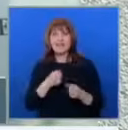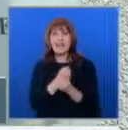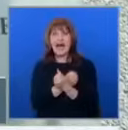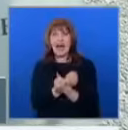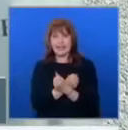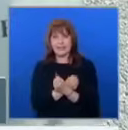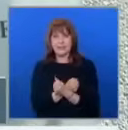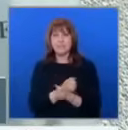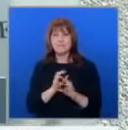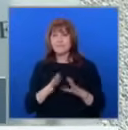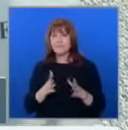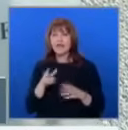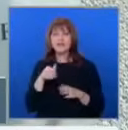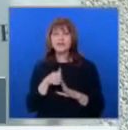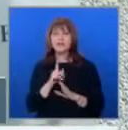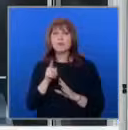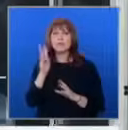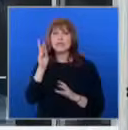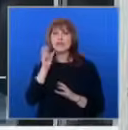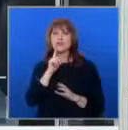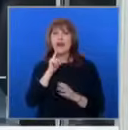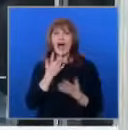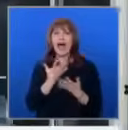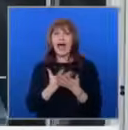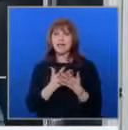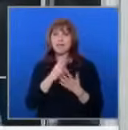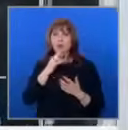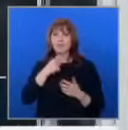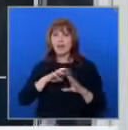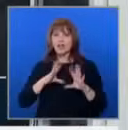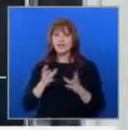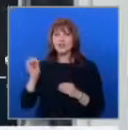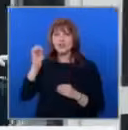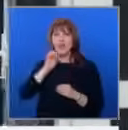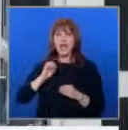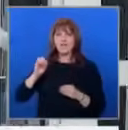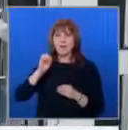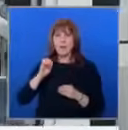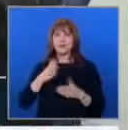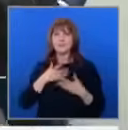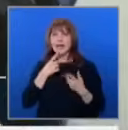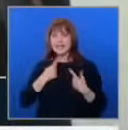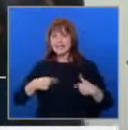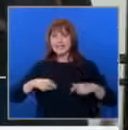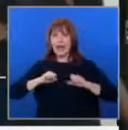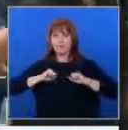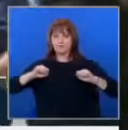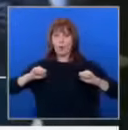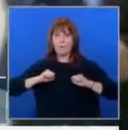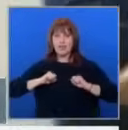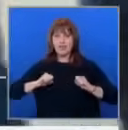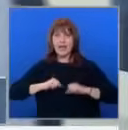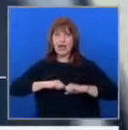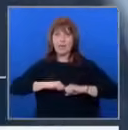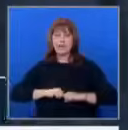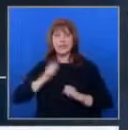пробационна служба. Капацитетът е за 30 души. Арестът отговаря на всички европейски изисквания. Има зала за физически упражнения, както и кабинет